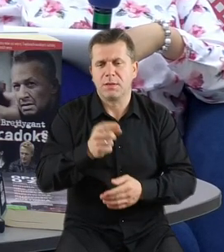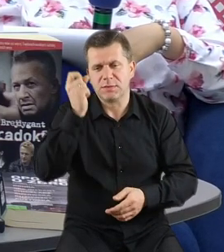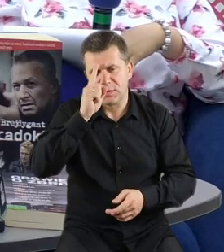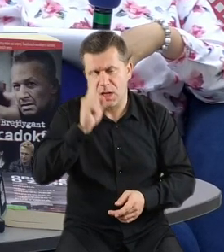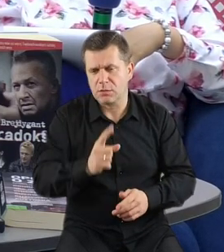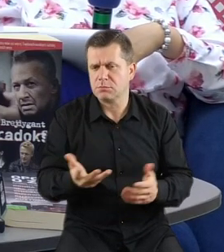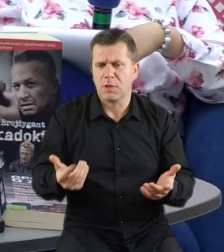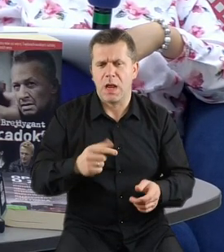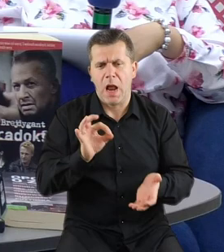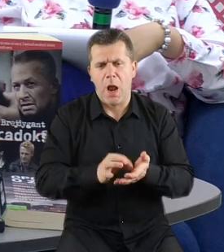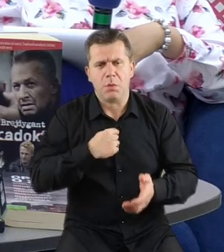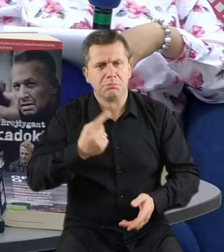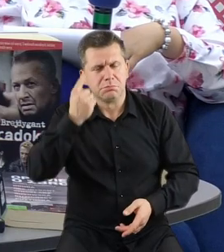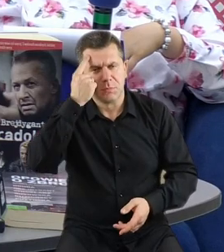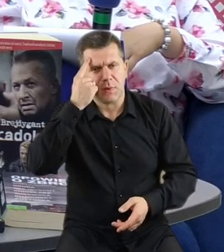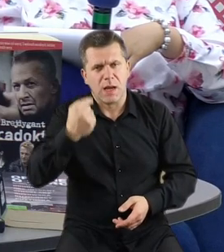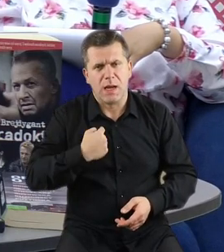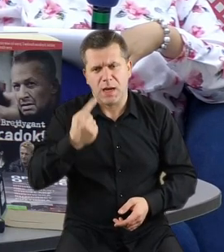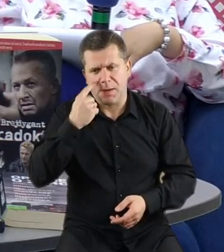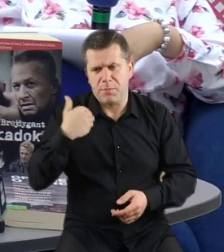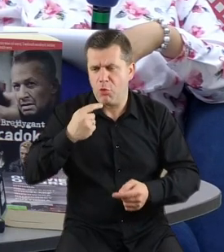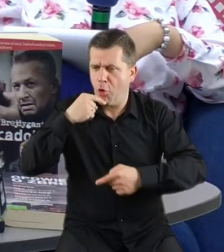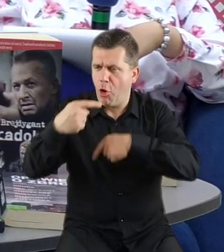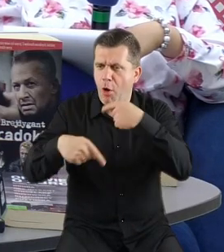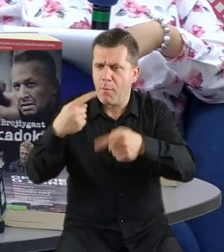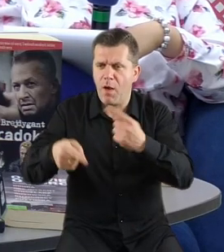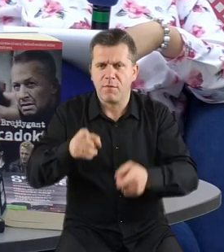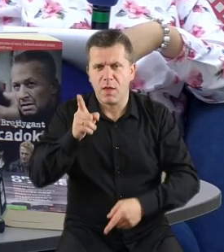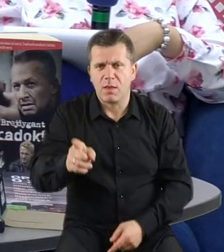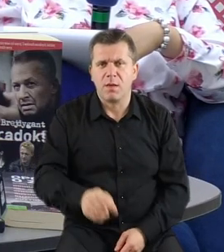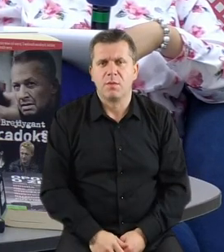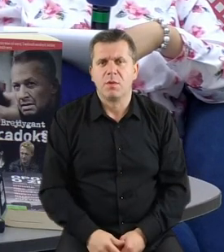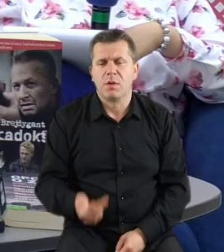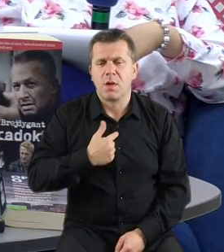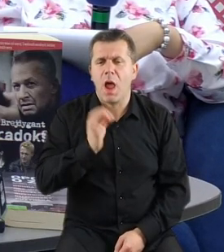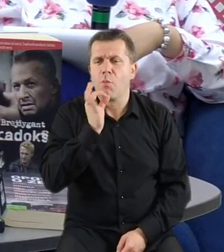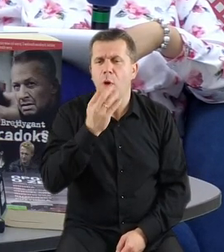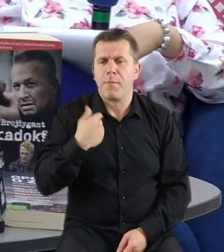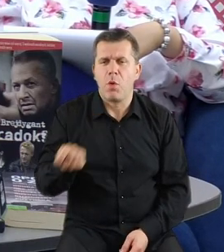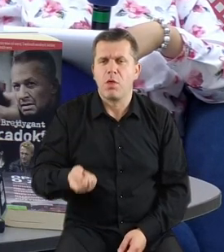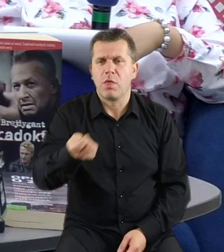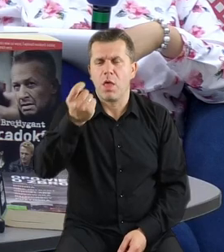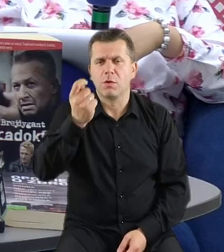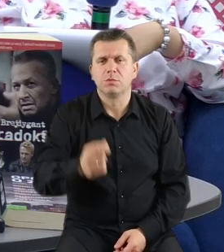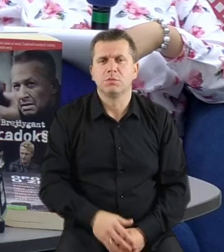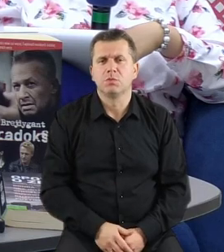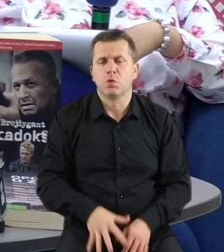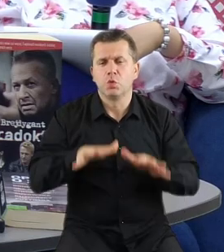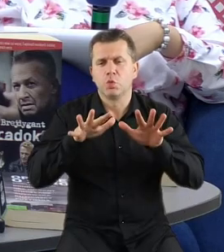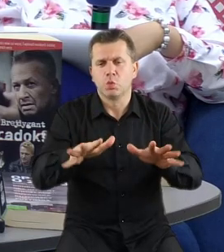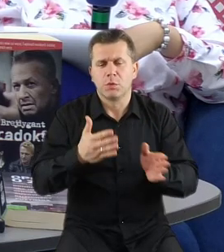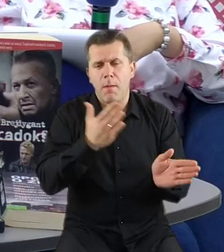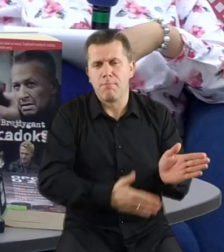po prostu jakoś mi przyszło do głowy. Ja chyba panu opowiadałem zresztą wtedy, że ja w młodości jeździłem